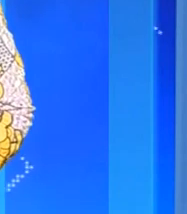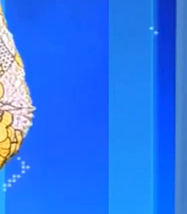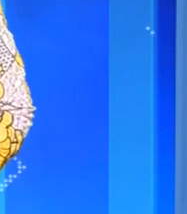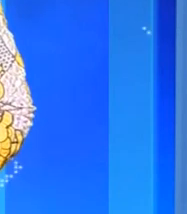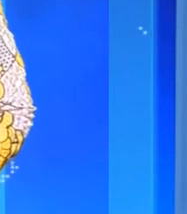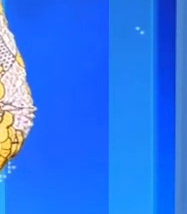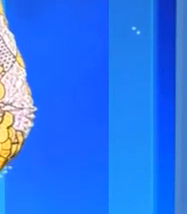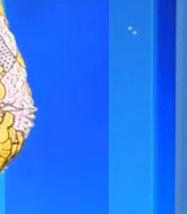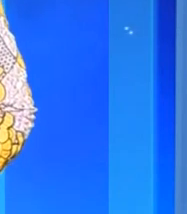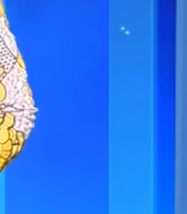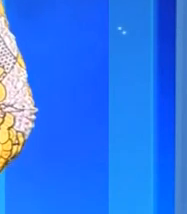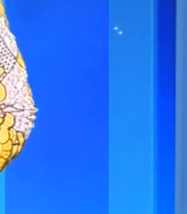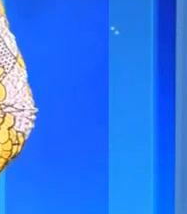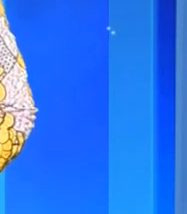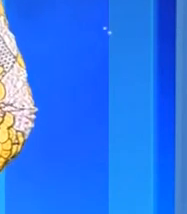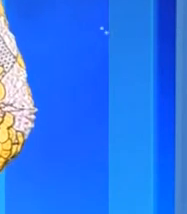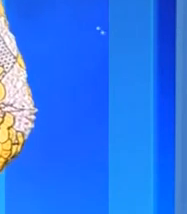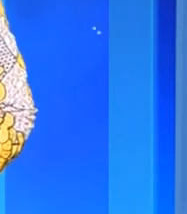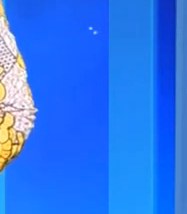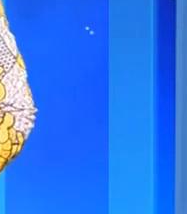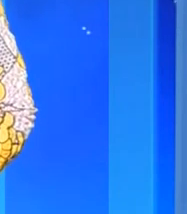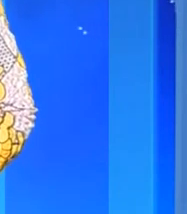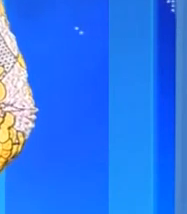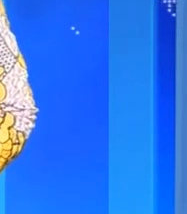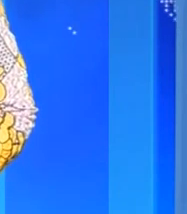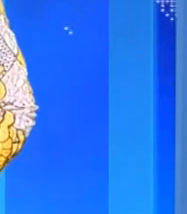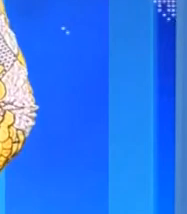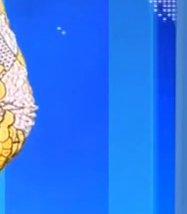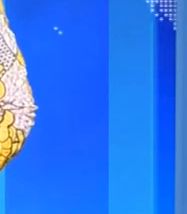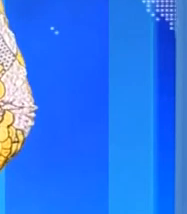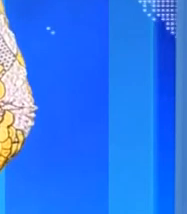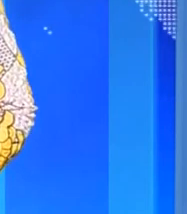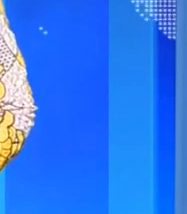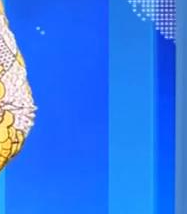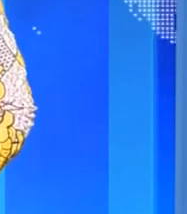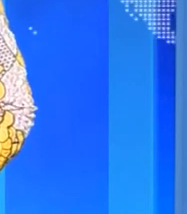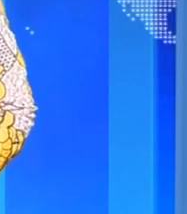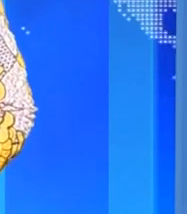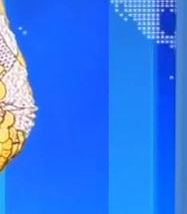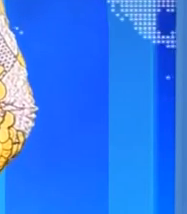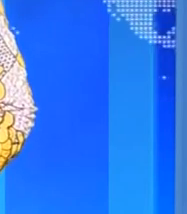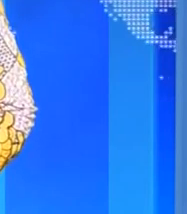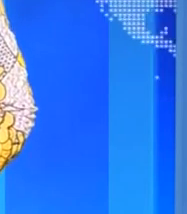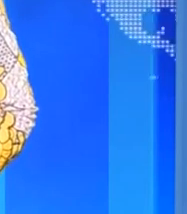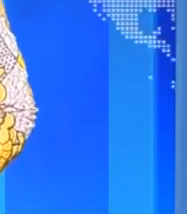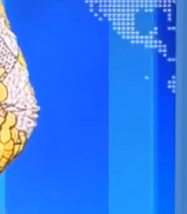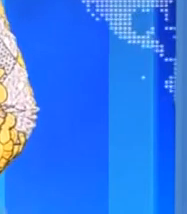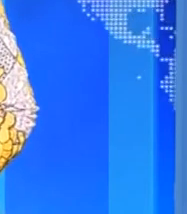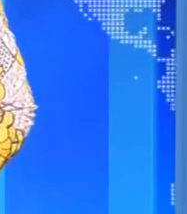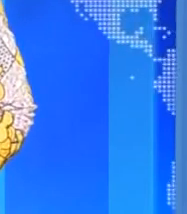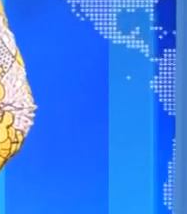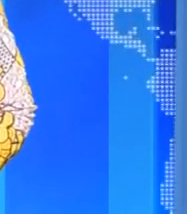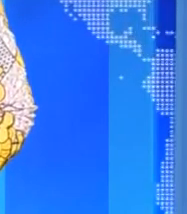les abonnés concernés de bien vouloir se constituer des réserves d'eau et de l'excuse excuser pour ce